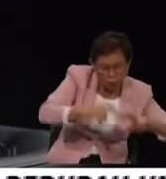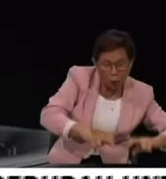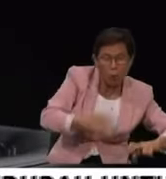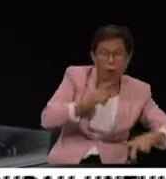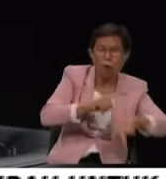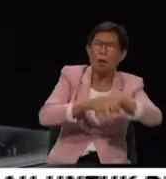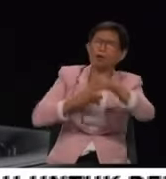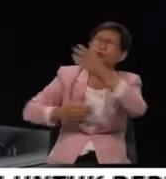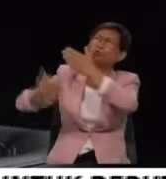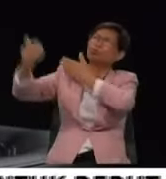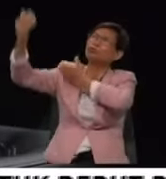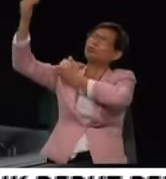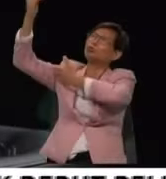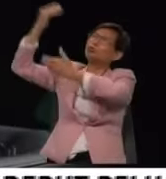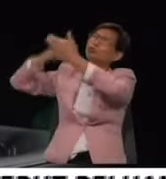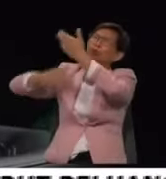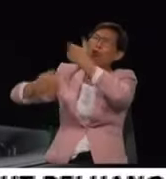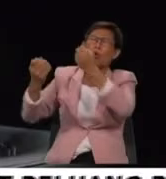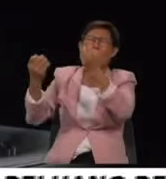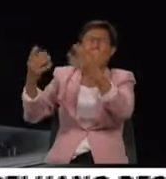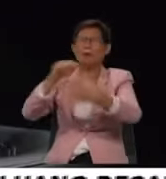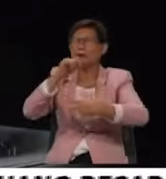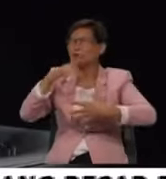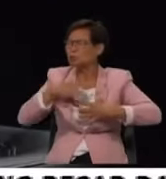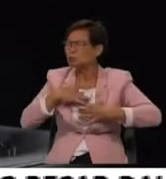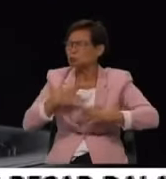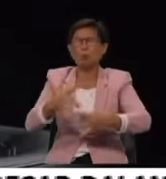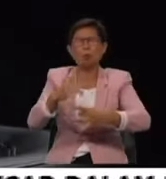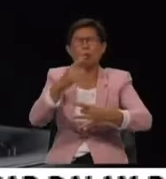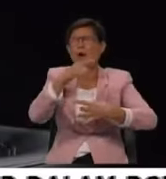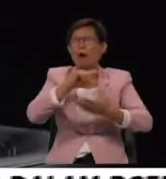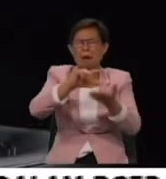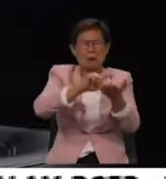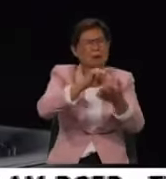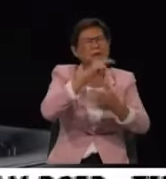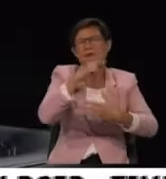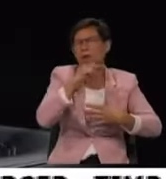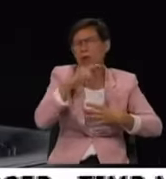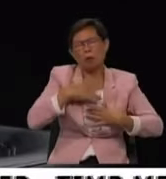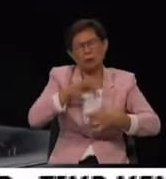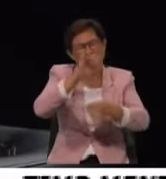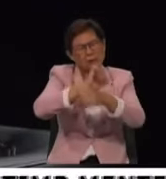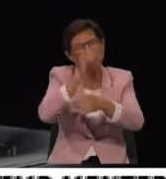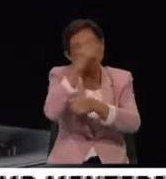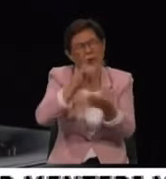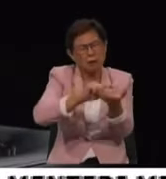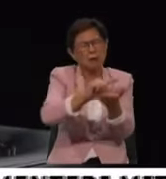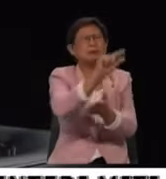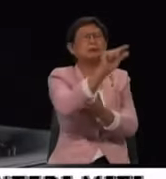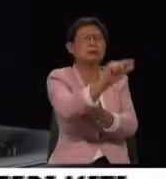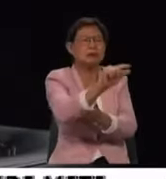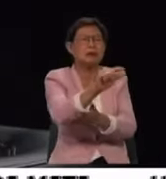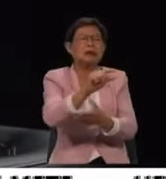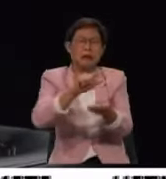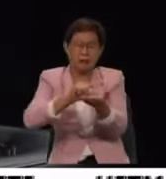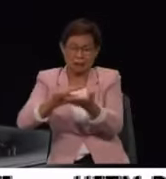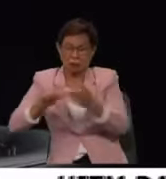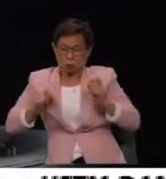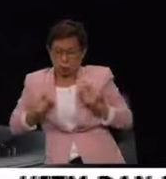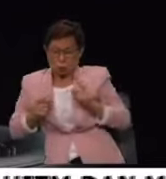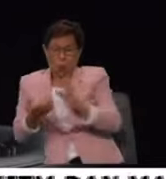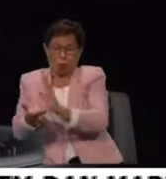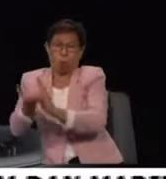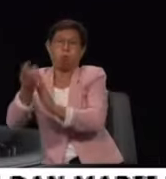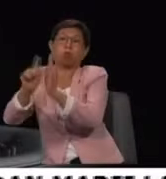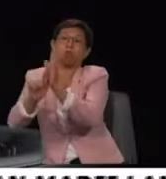dahulu ramai tak tuj minat bekerja dengan kerajaan sebab gaji kerajaan rendah dan gaji swasta lebih tinggi daripada